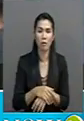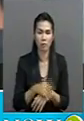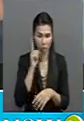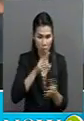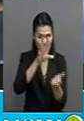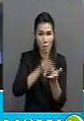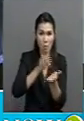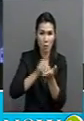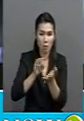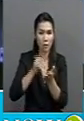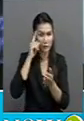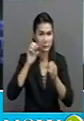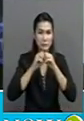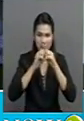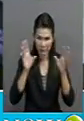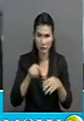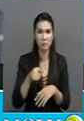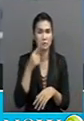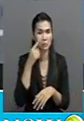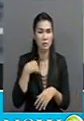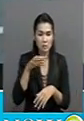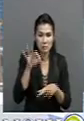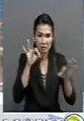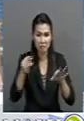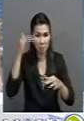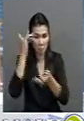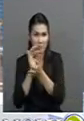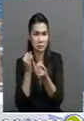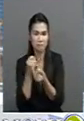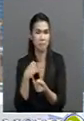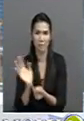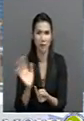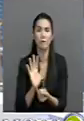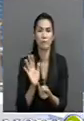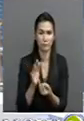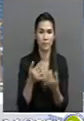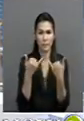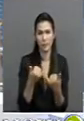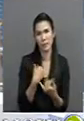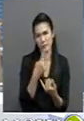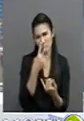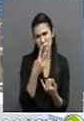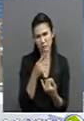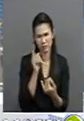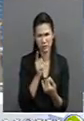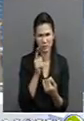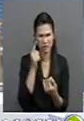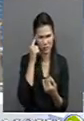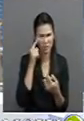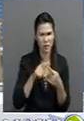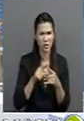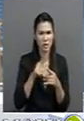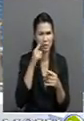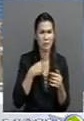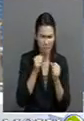รวบรวมข้อมูลหลักฐานอย่างเต็มที่นะฮะไม่มีการเลือกปฏิบัติอย่างแน่นอน ก็ดูจากอาการแล้วคือตอนแรกก็พยายามที่จะยื้